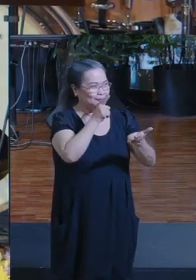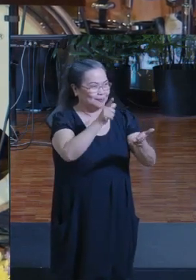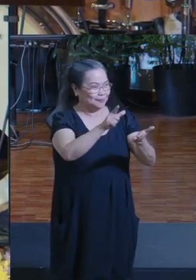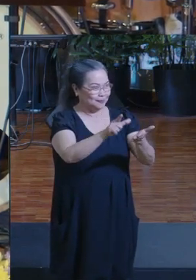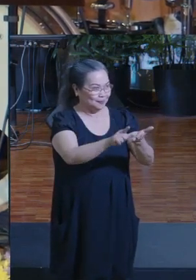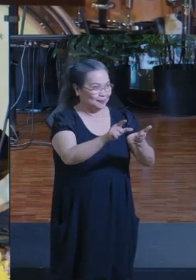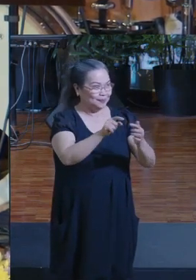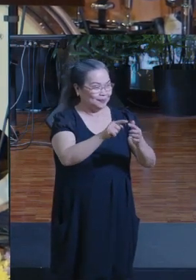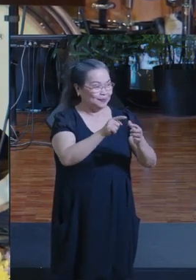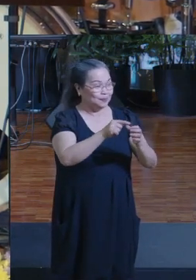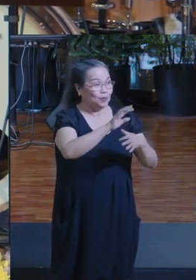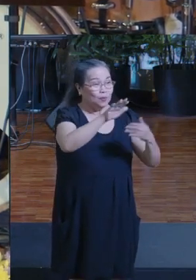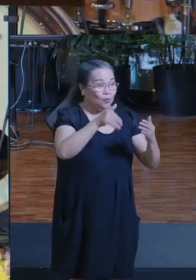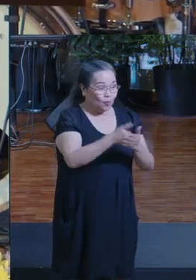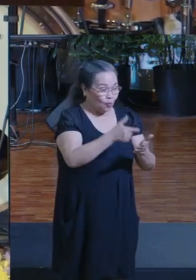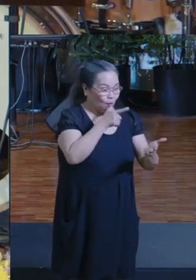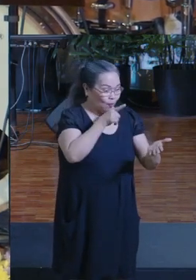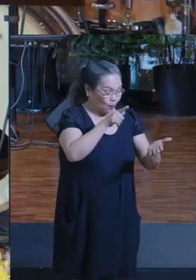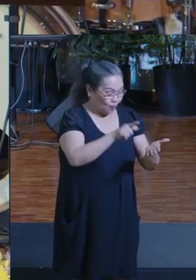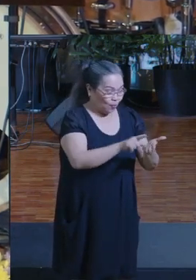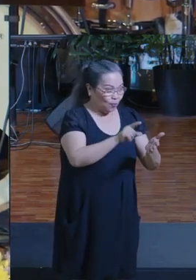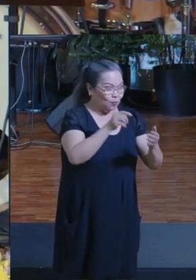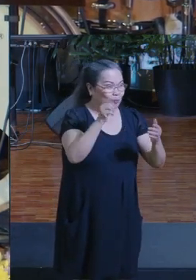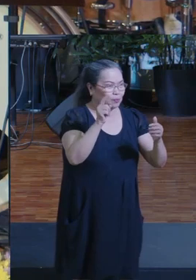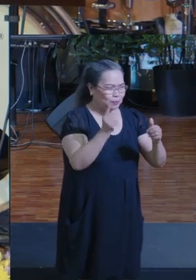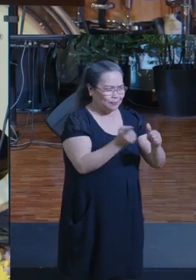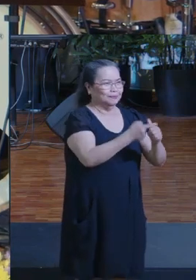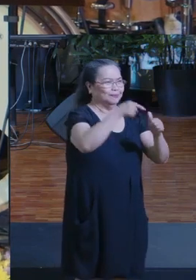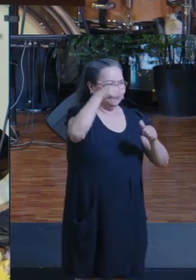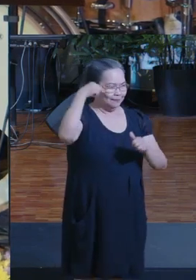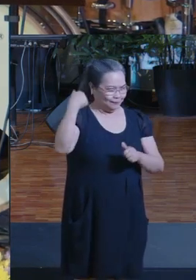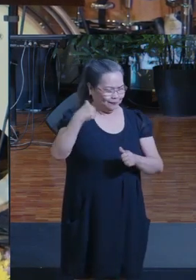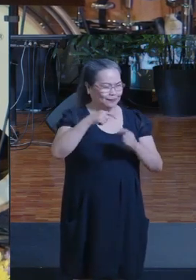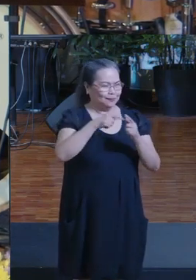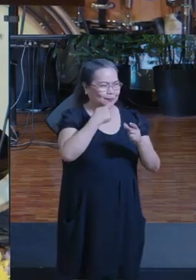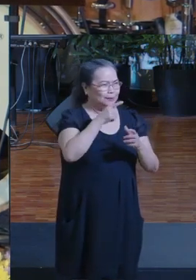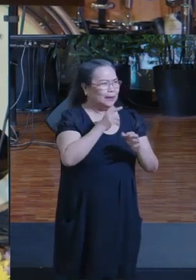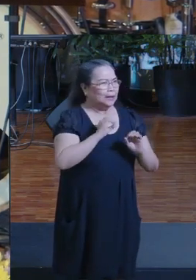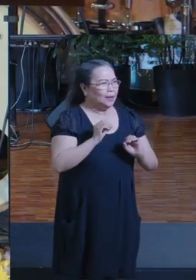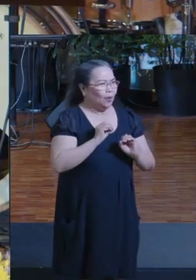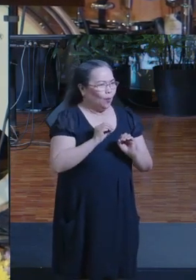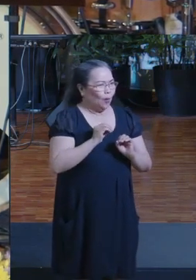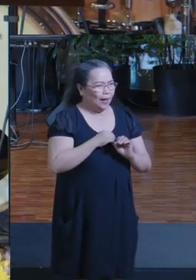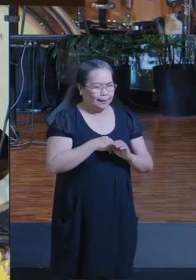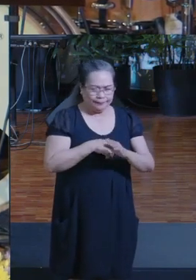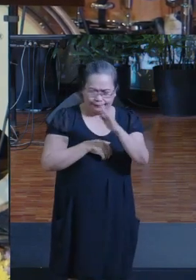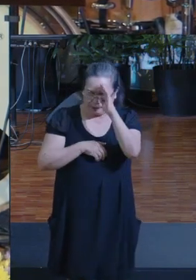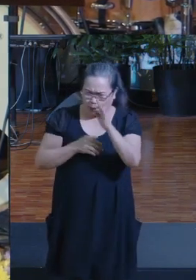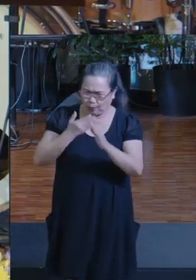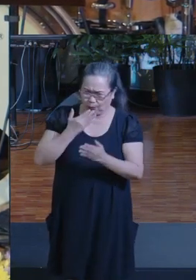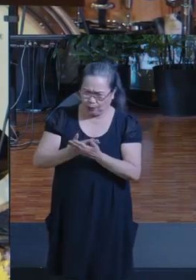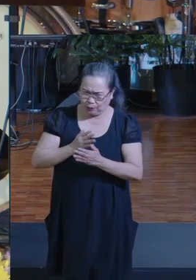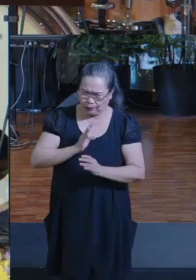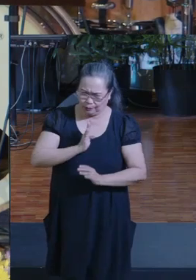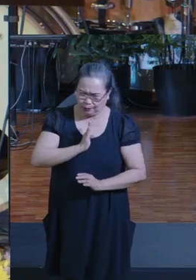At sa lahat ng kanyang sulat, ito ang unang-una, wala siyang magandang pagbati.